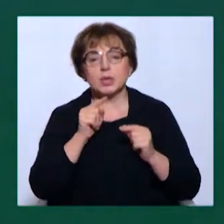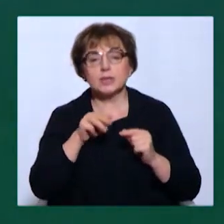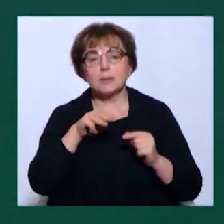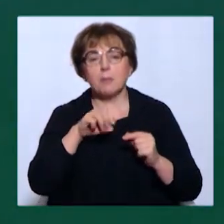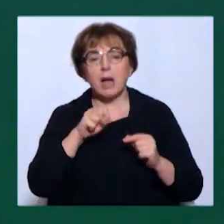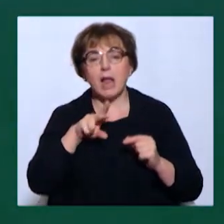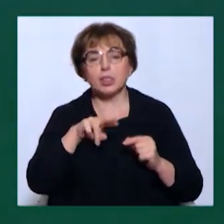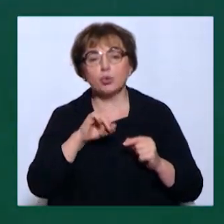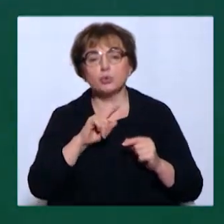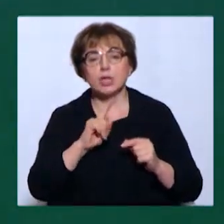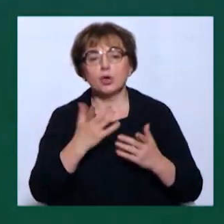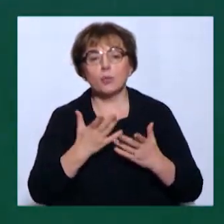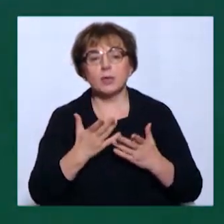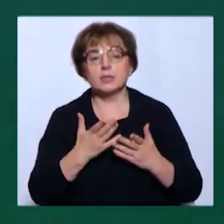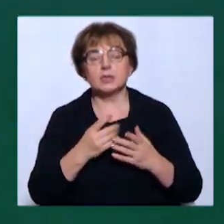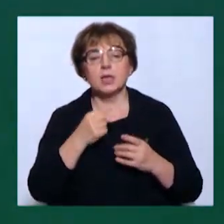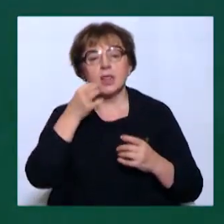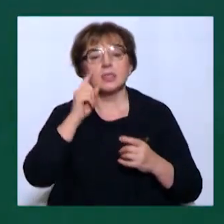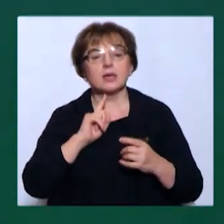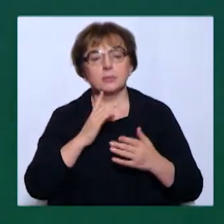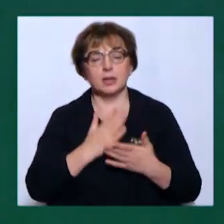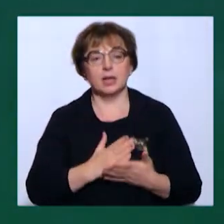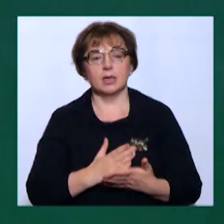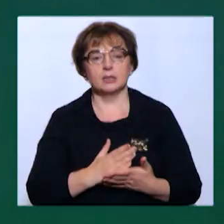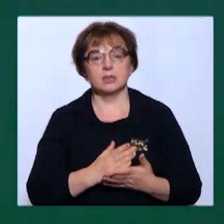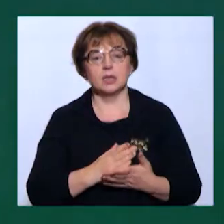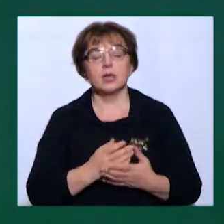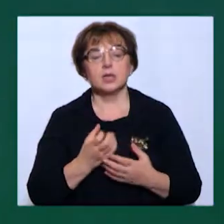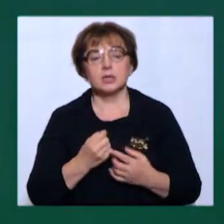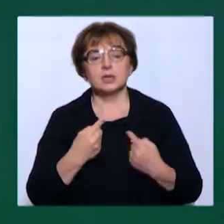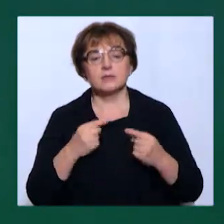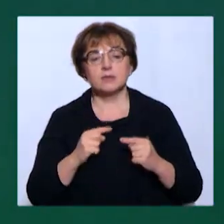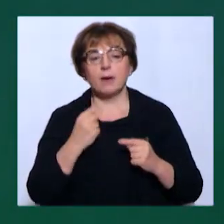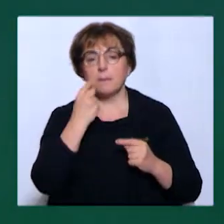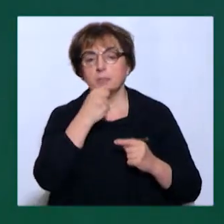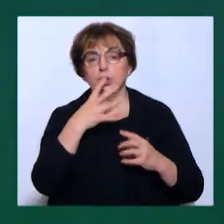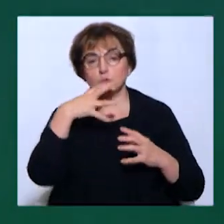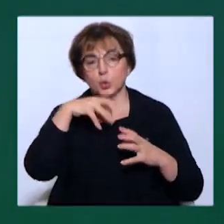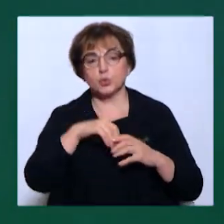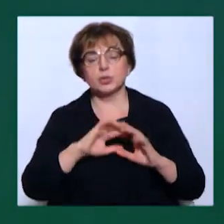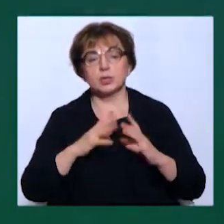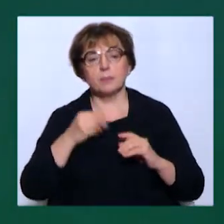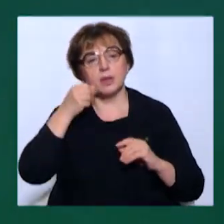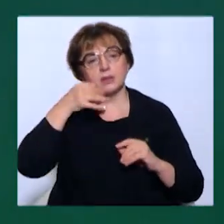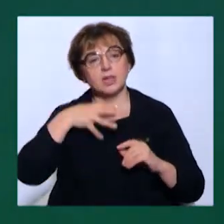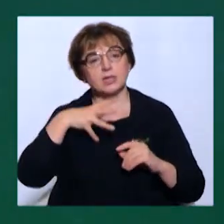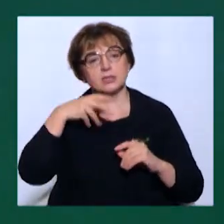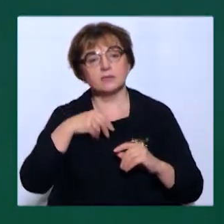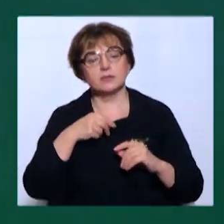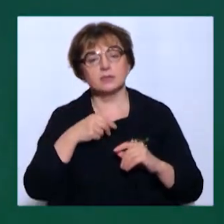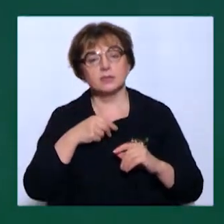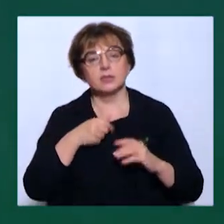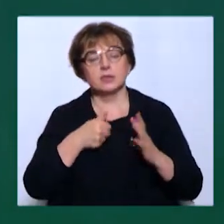მალტოზა, რომელიც ტკბილია. გარდა ამისა, პირის ღრუში ხდება ნერწყვის